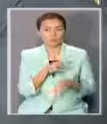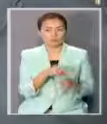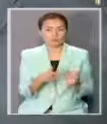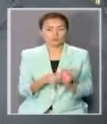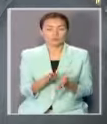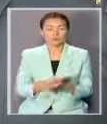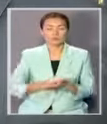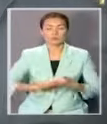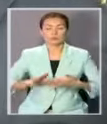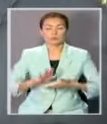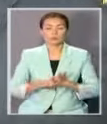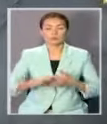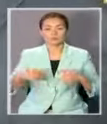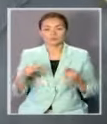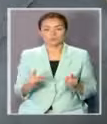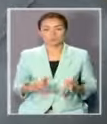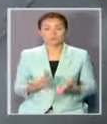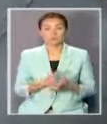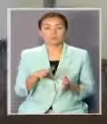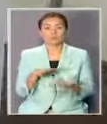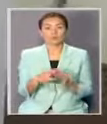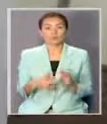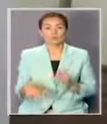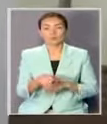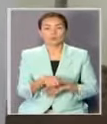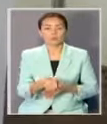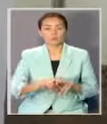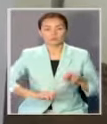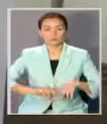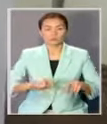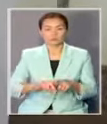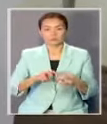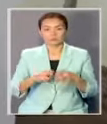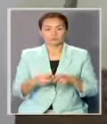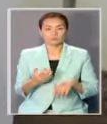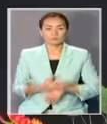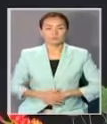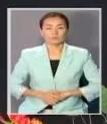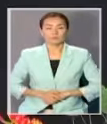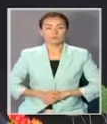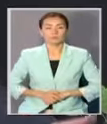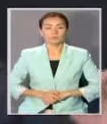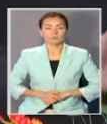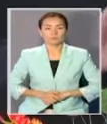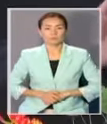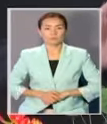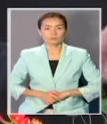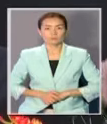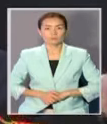7 тазарту сүзбесі бар. Сонымен қатар мұнда ауыл ішілік жолды салу мәселесі де өзекті. Қазір жаңа өттік